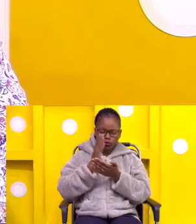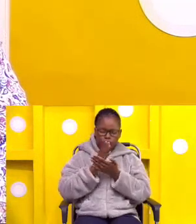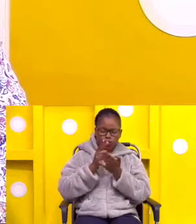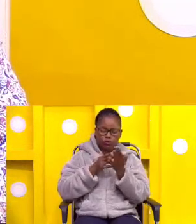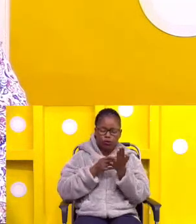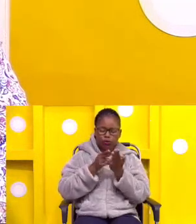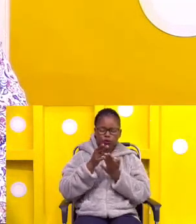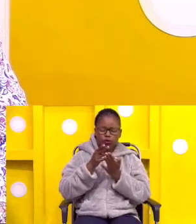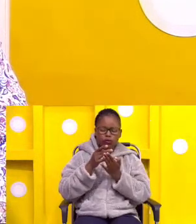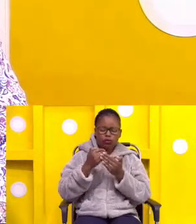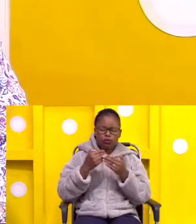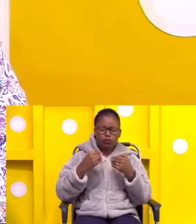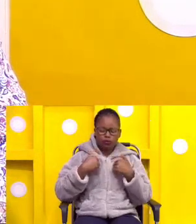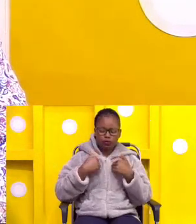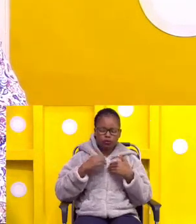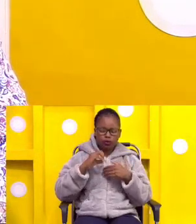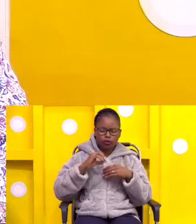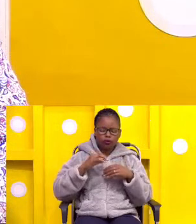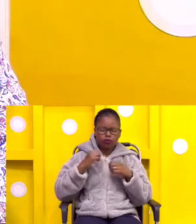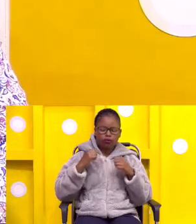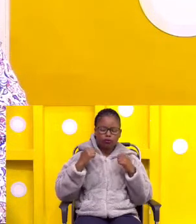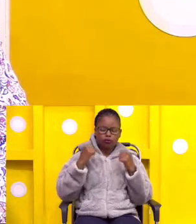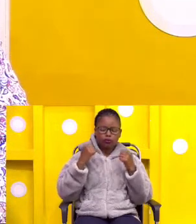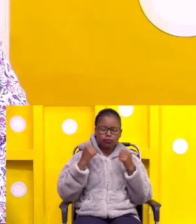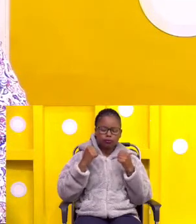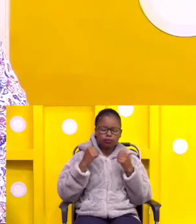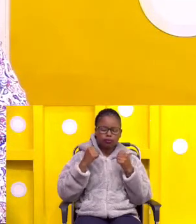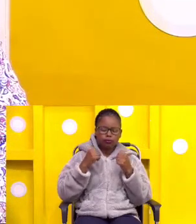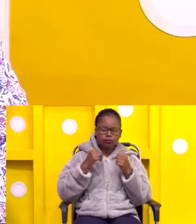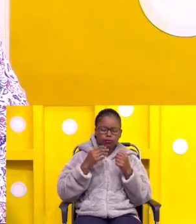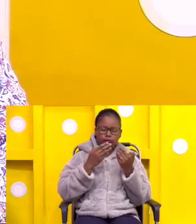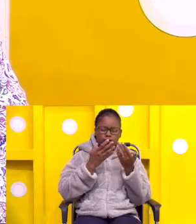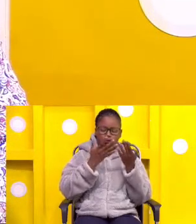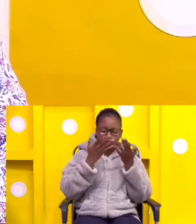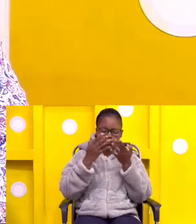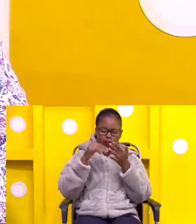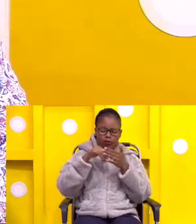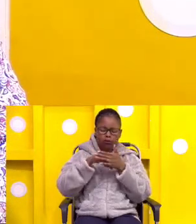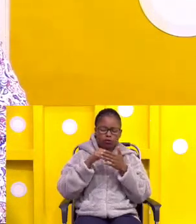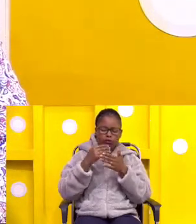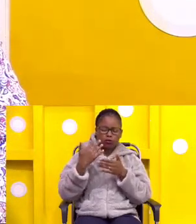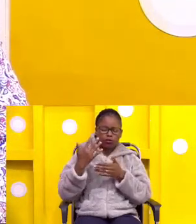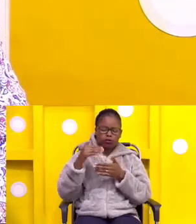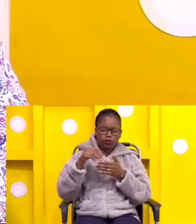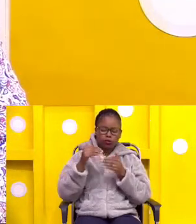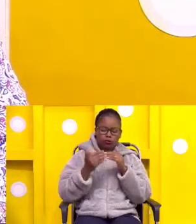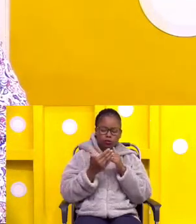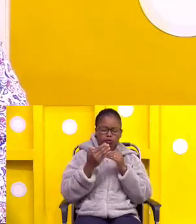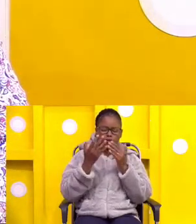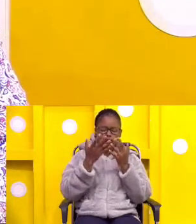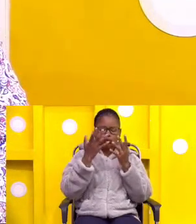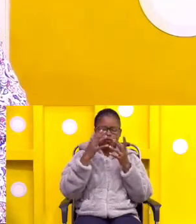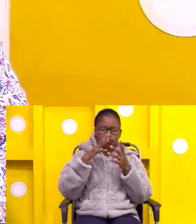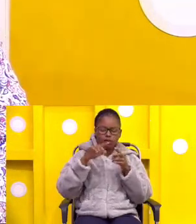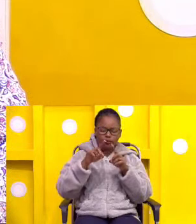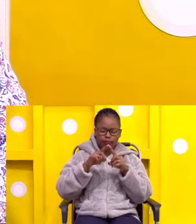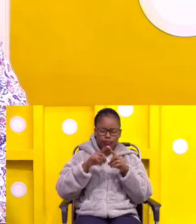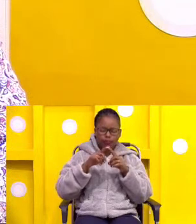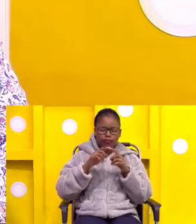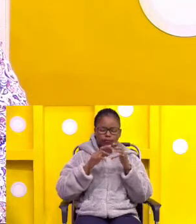Wee nĩwe mwene hinya. Wee nĩwe mwene ũhoti. Tweiga moko-inĩ maku rũcinĩ rũrũ tũgĩkwambararia na